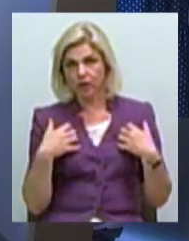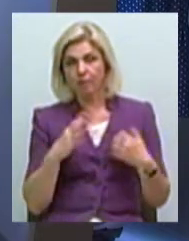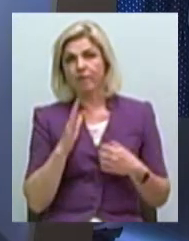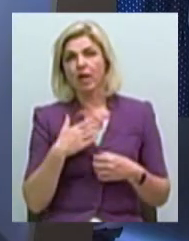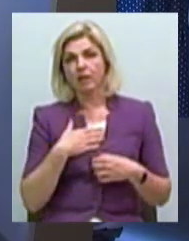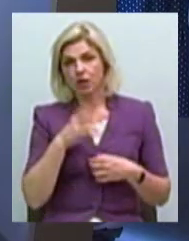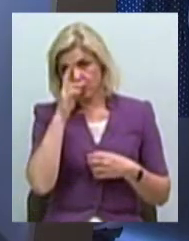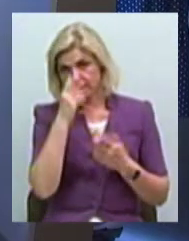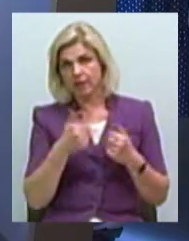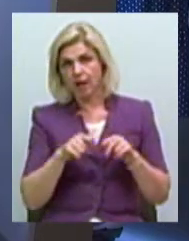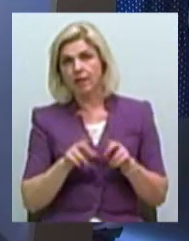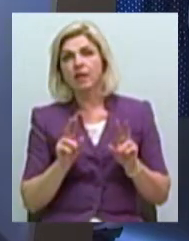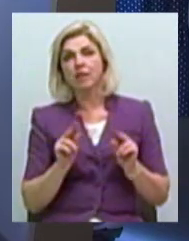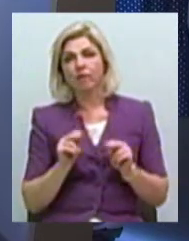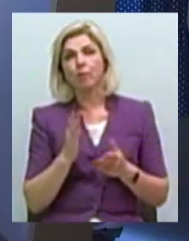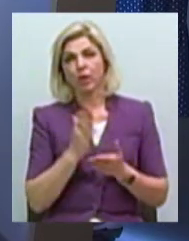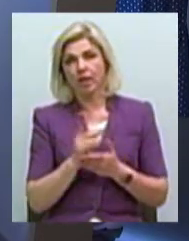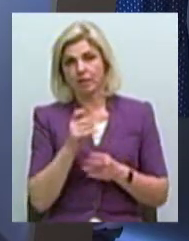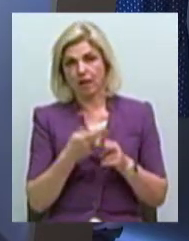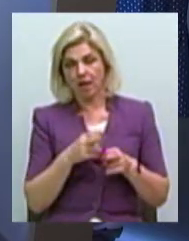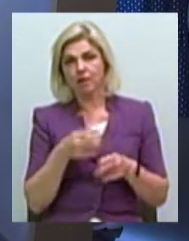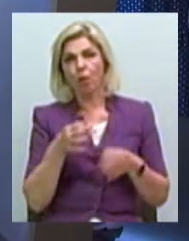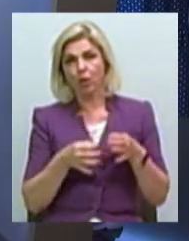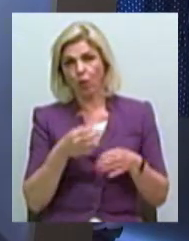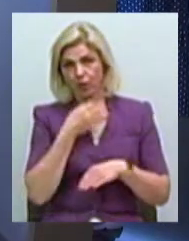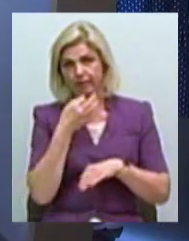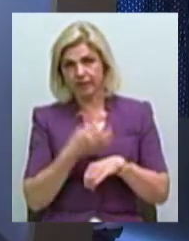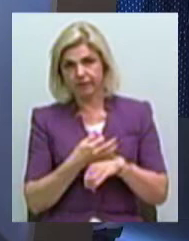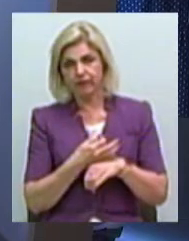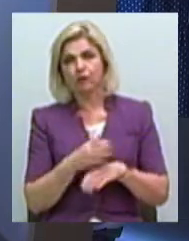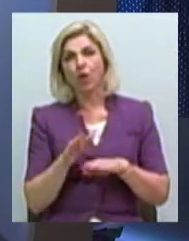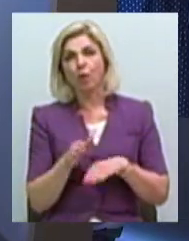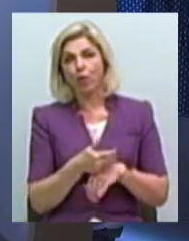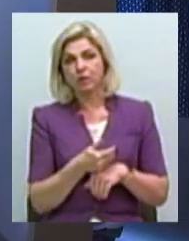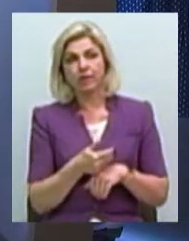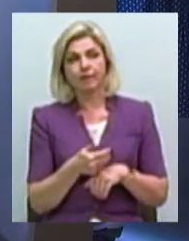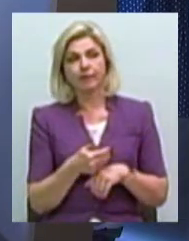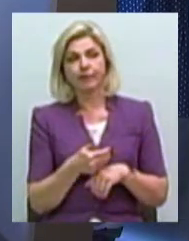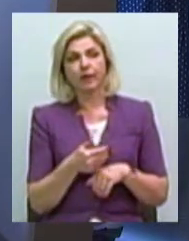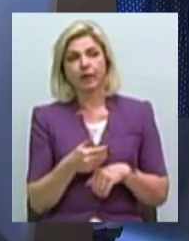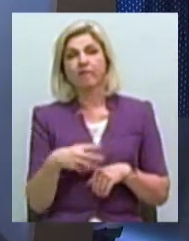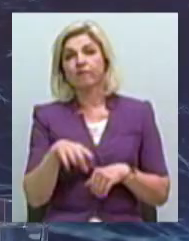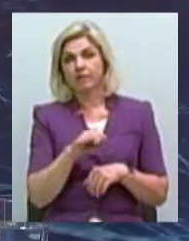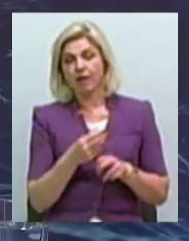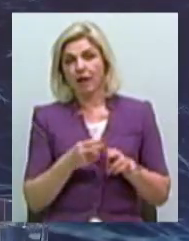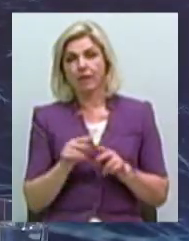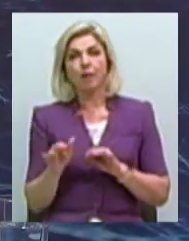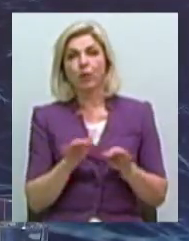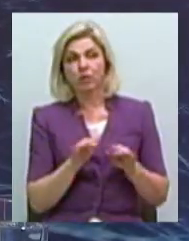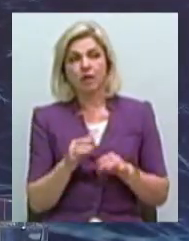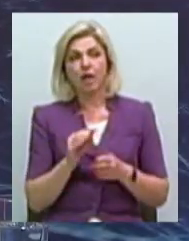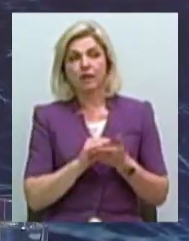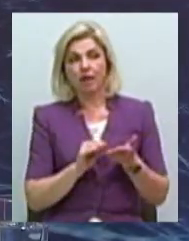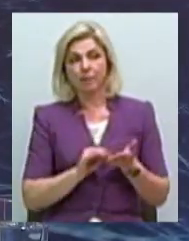слава Богу, мається за це уголовна відповідальність. Про всіх цих процесуальних дій,